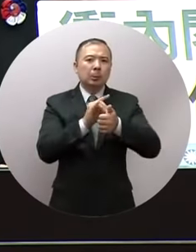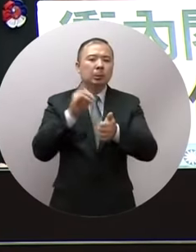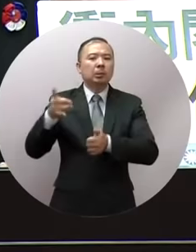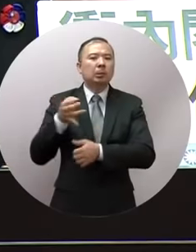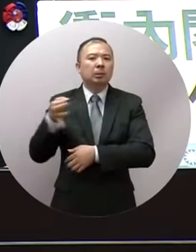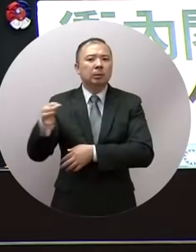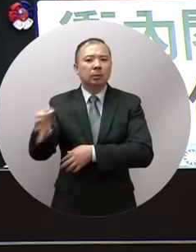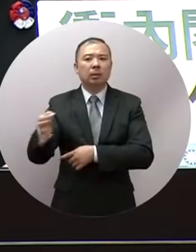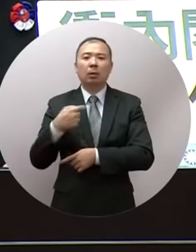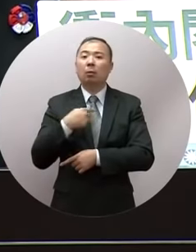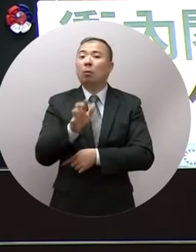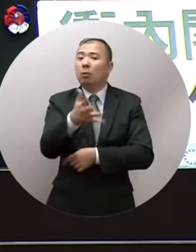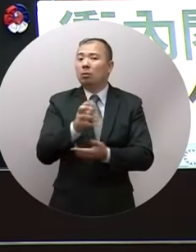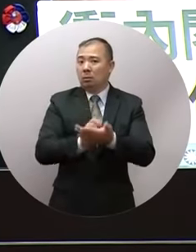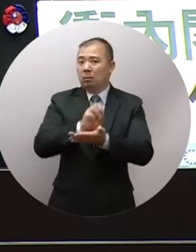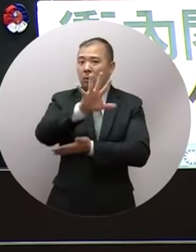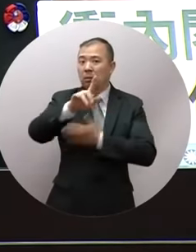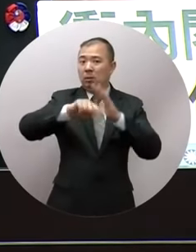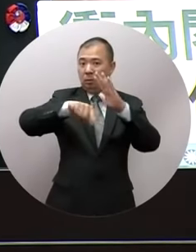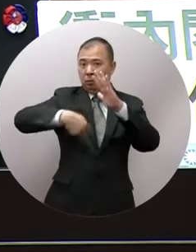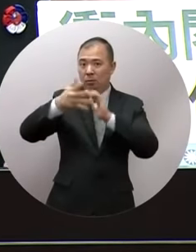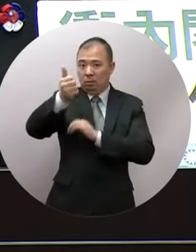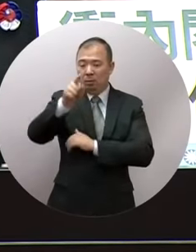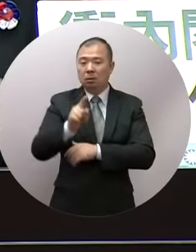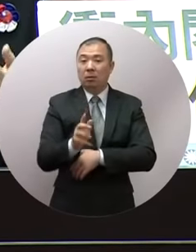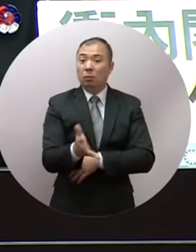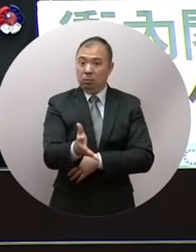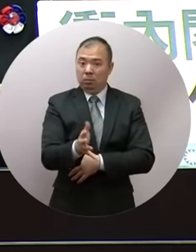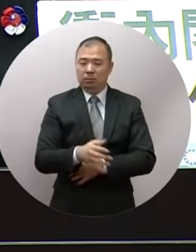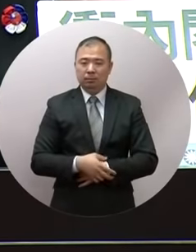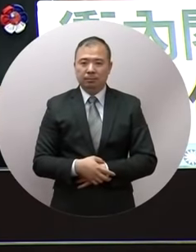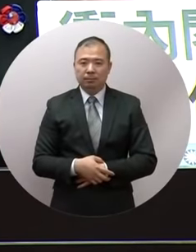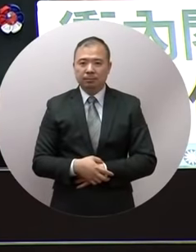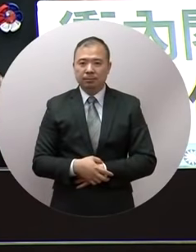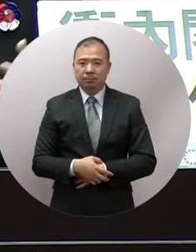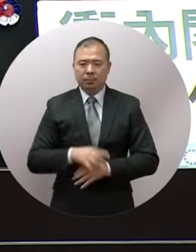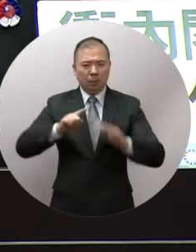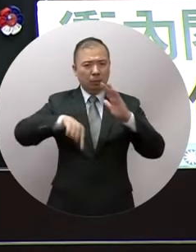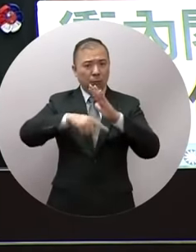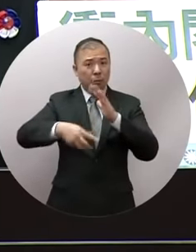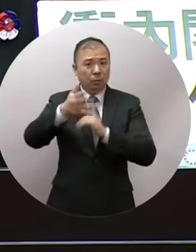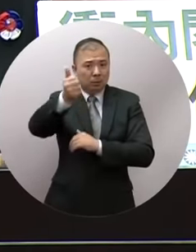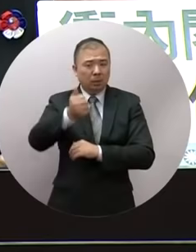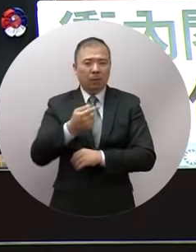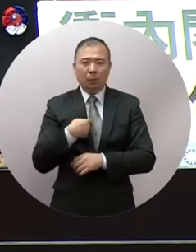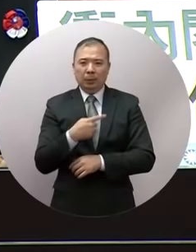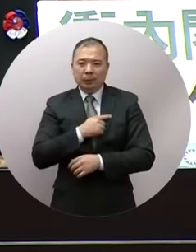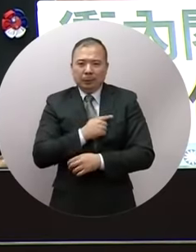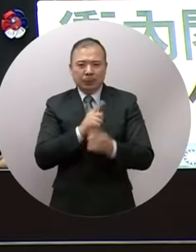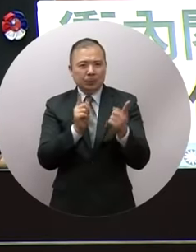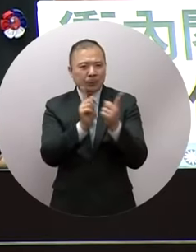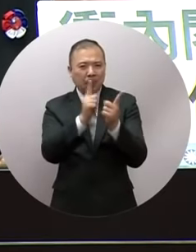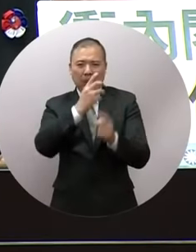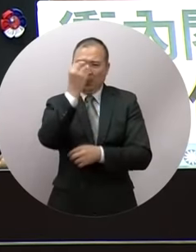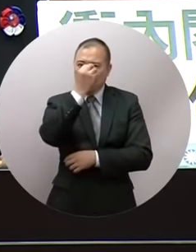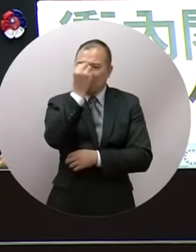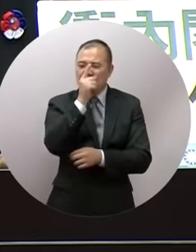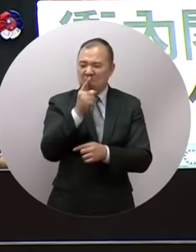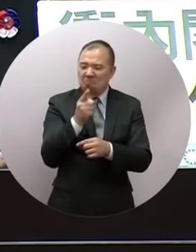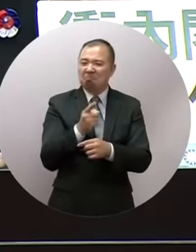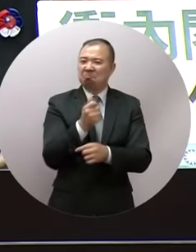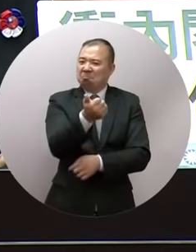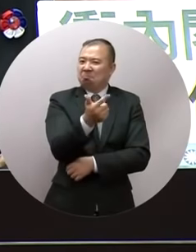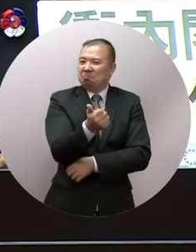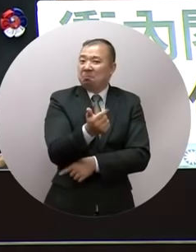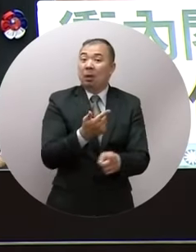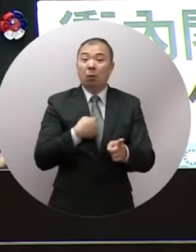把院长报告哈。主要的原因是，院长，我作为你的小粉丝哈，我过去常常拿您